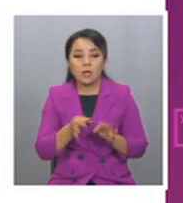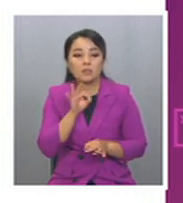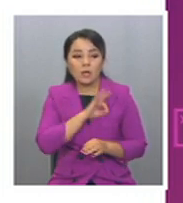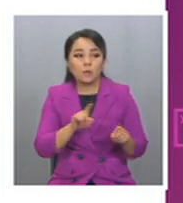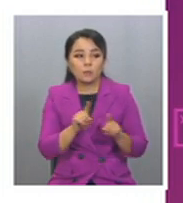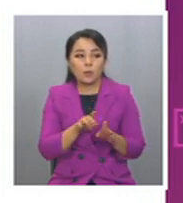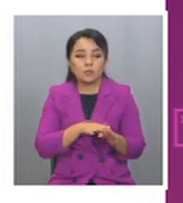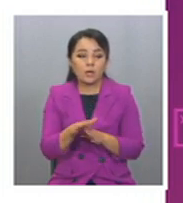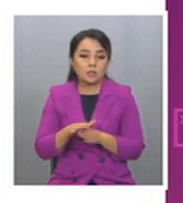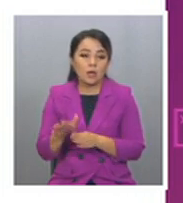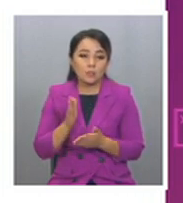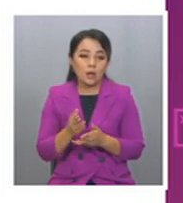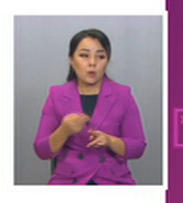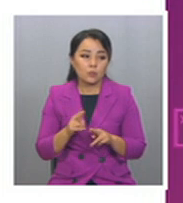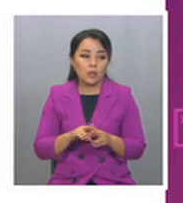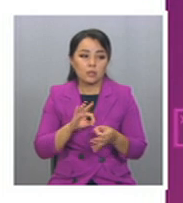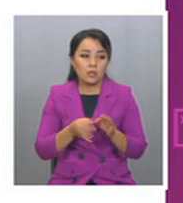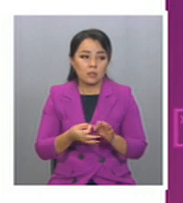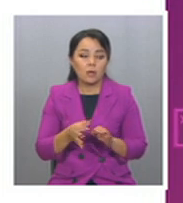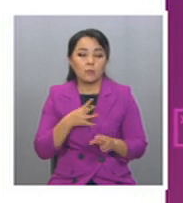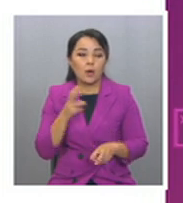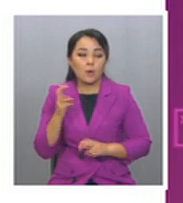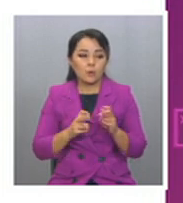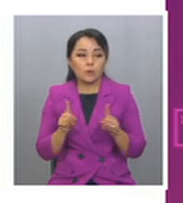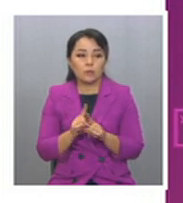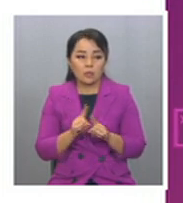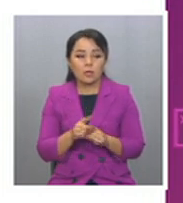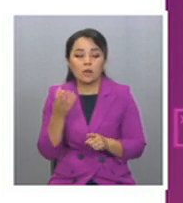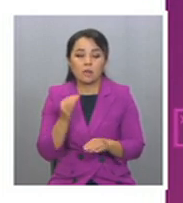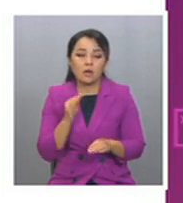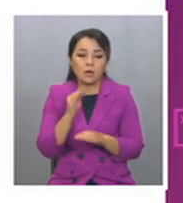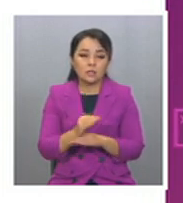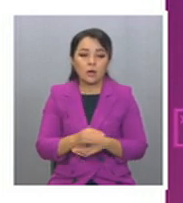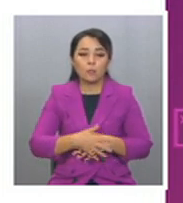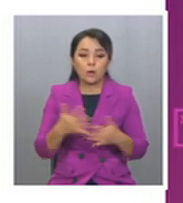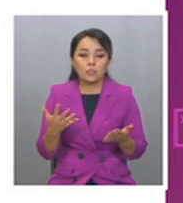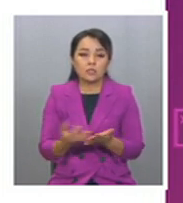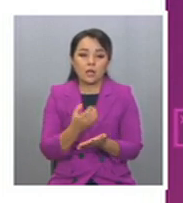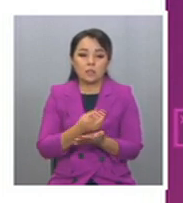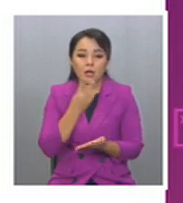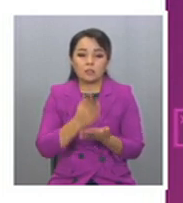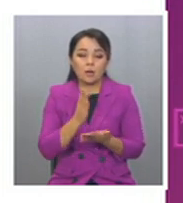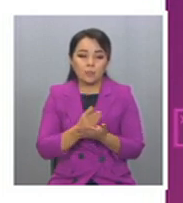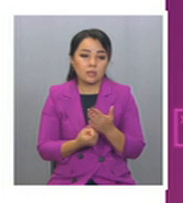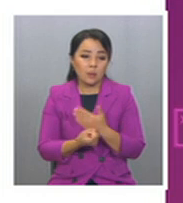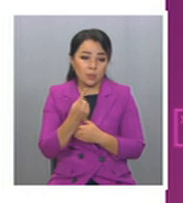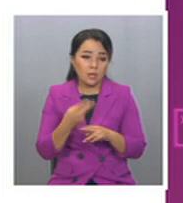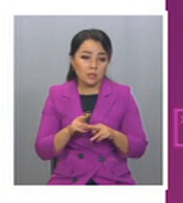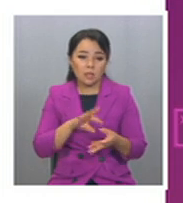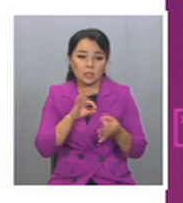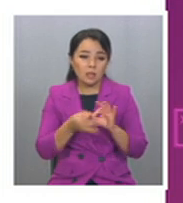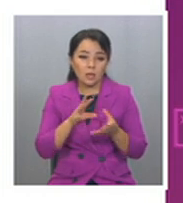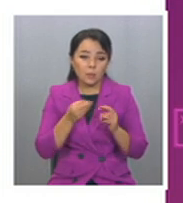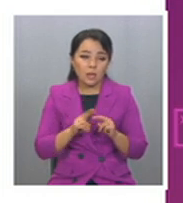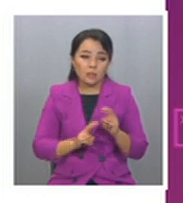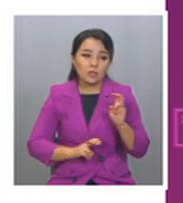жеткізуге тырысты. Осының барысында өнеркәсіпте тағы да үлкен жетістіктер пайда болды. Соның нәтижесінде әрбір завод пен